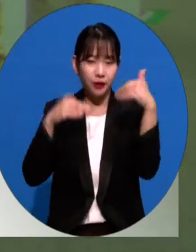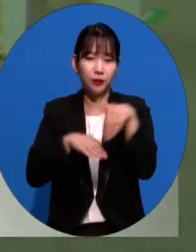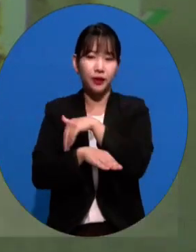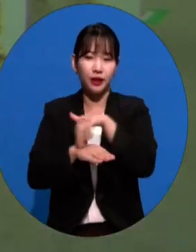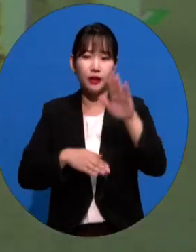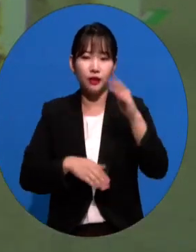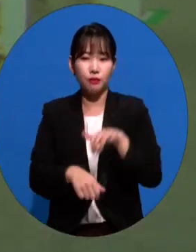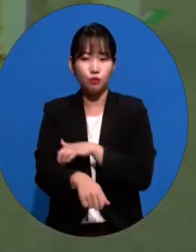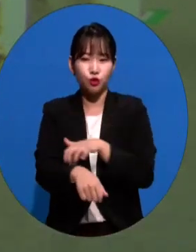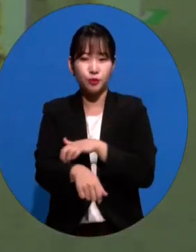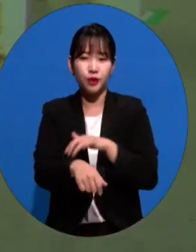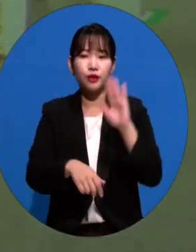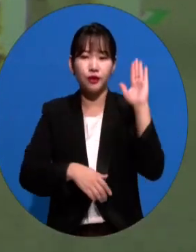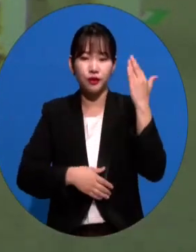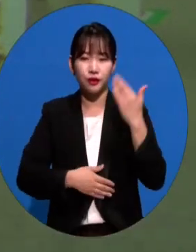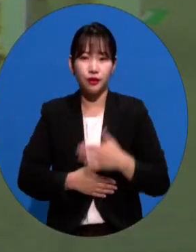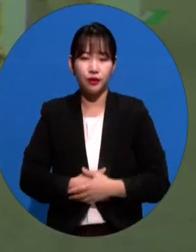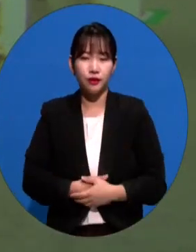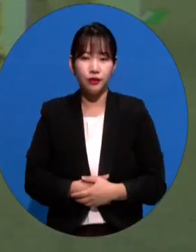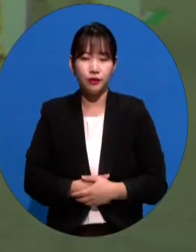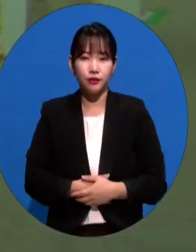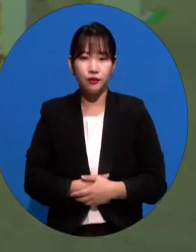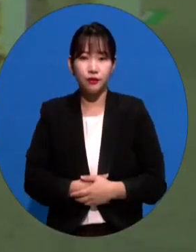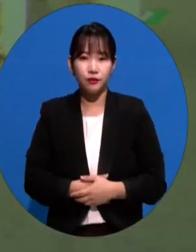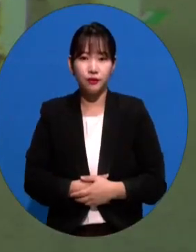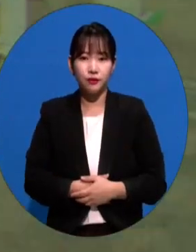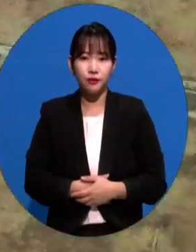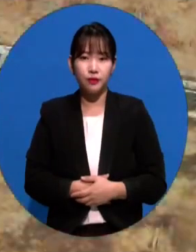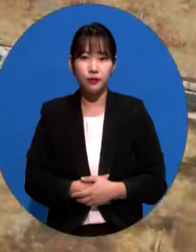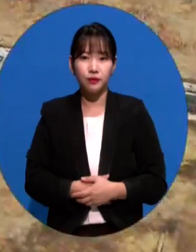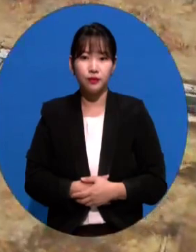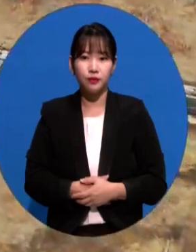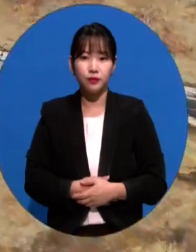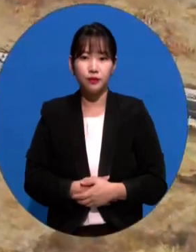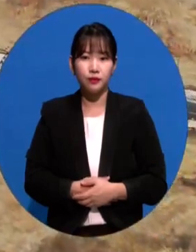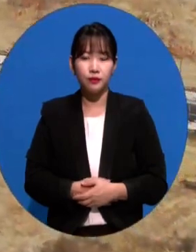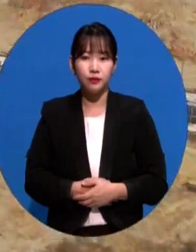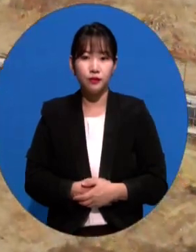통학해야 하는 불편이 예상됩니다 문현철 기자입니다